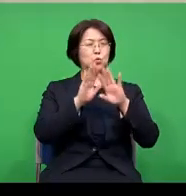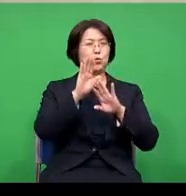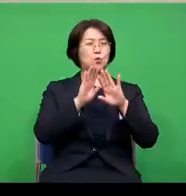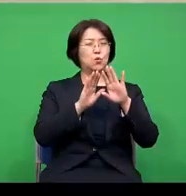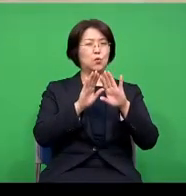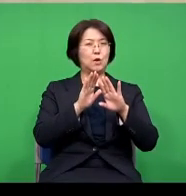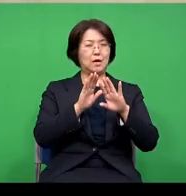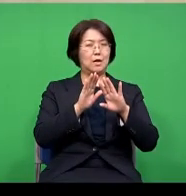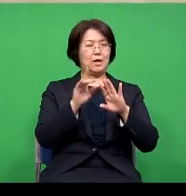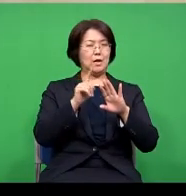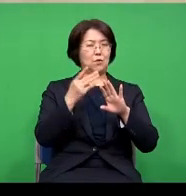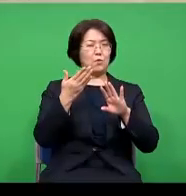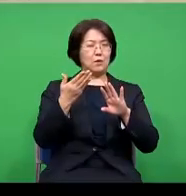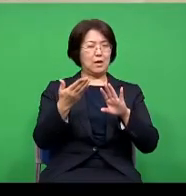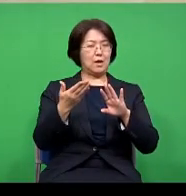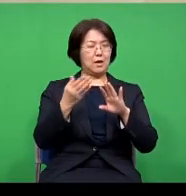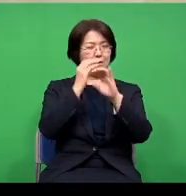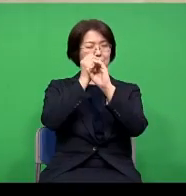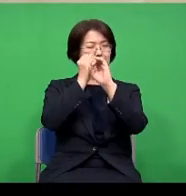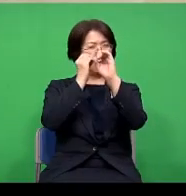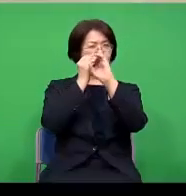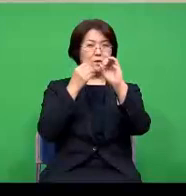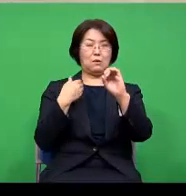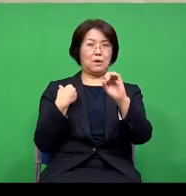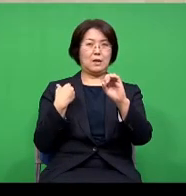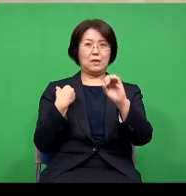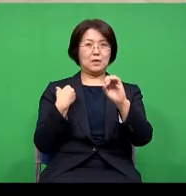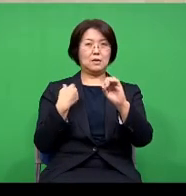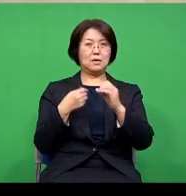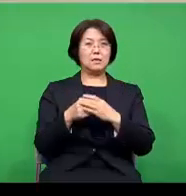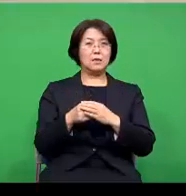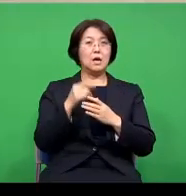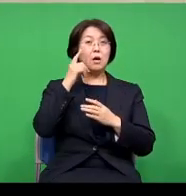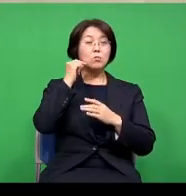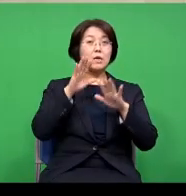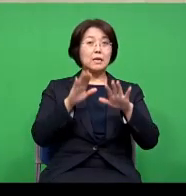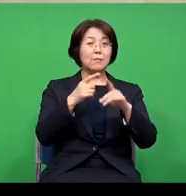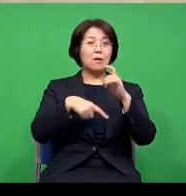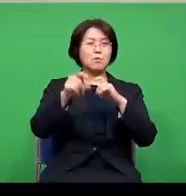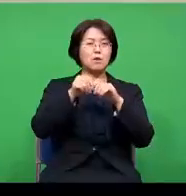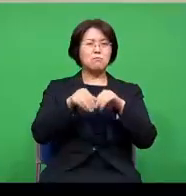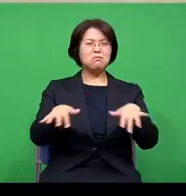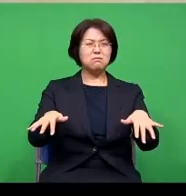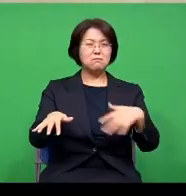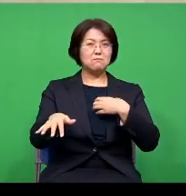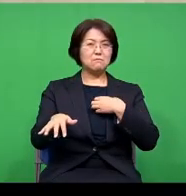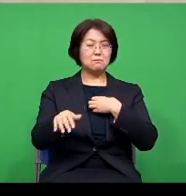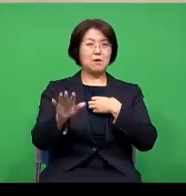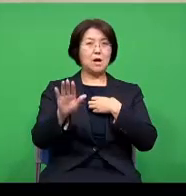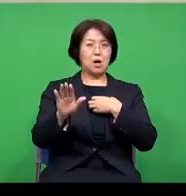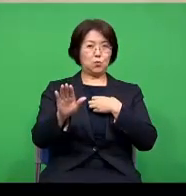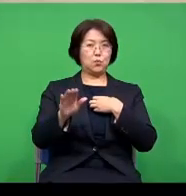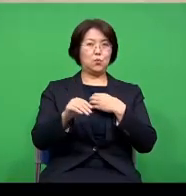が、まあ、どうなっているかというのは見通せない、もしかしたらその今よりも拡大しているかもしれないという中で、